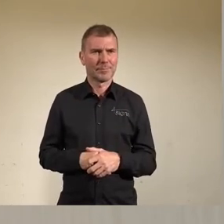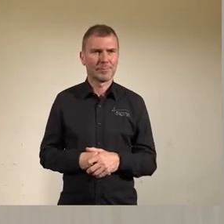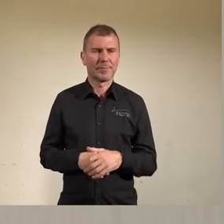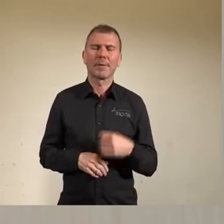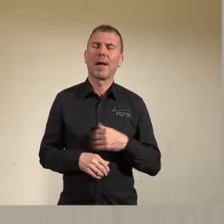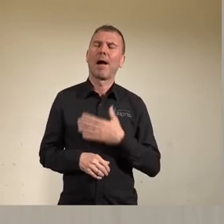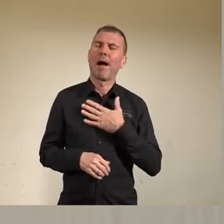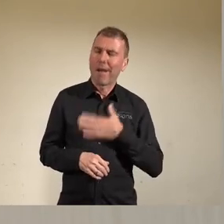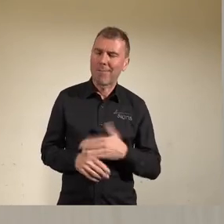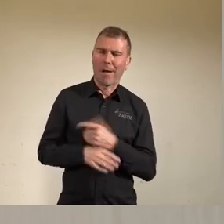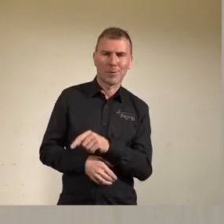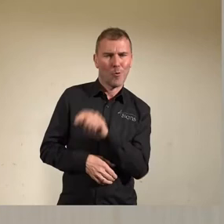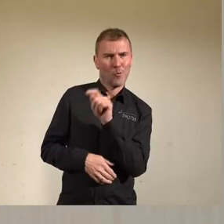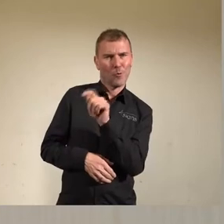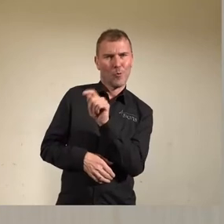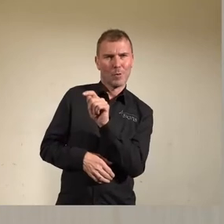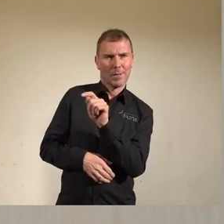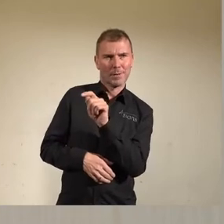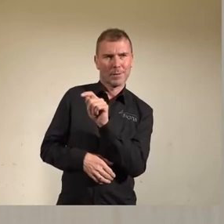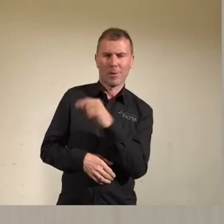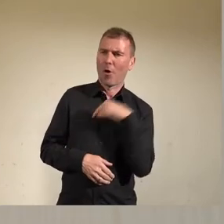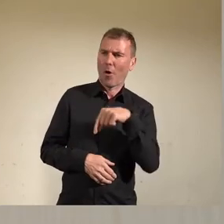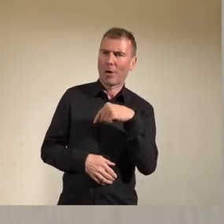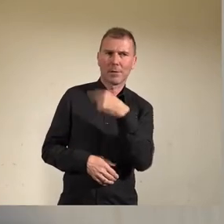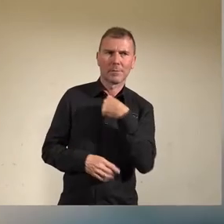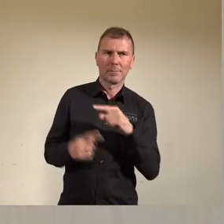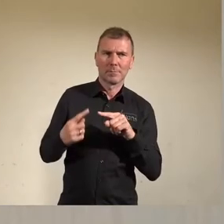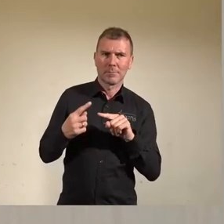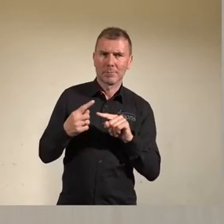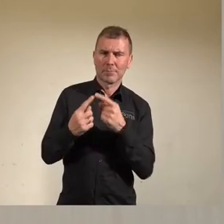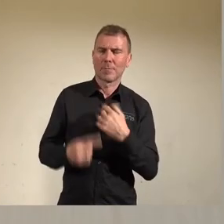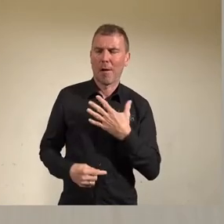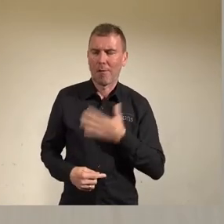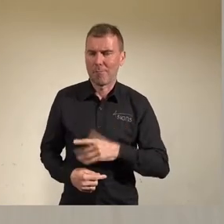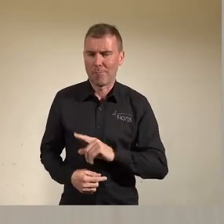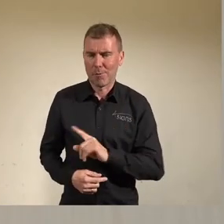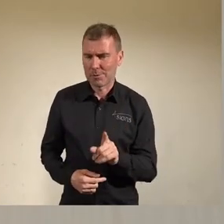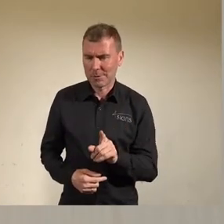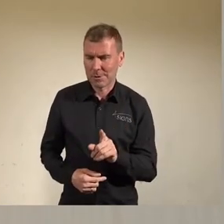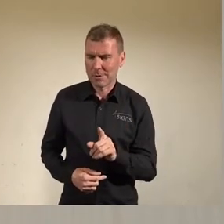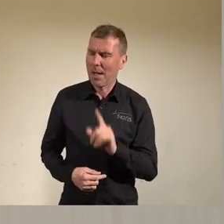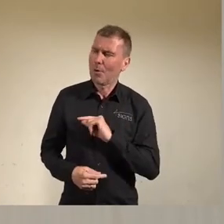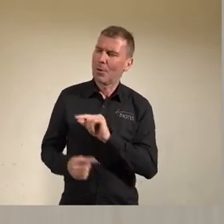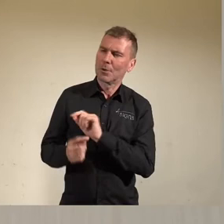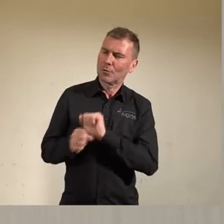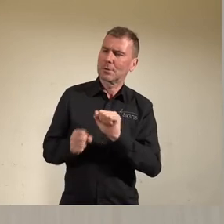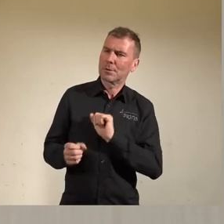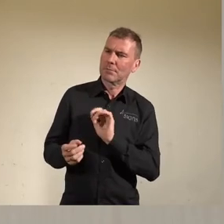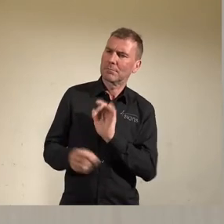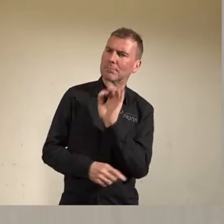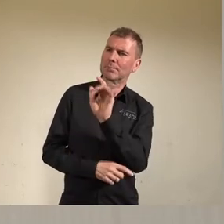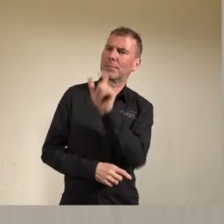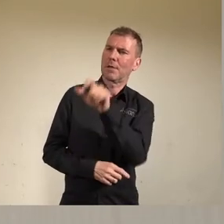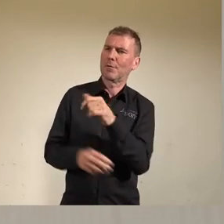wirklich und ich bin heute auch nicht auf Braske getrimmt. Ich muss jetzt nur etwas sagen, weil wenn man